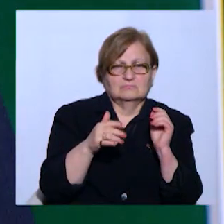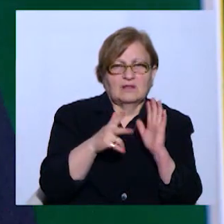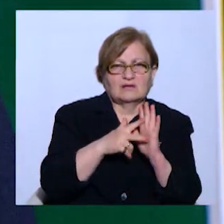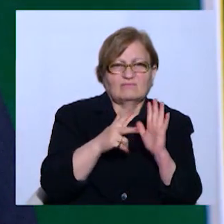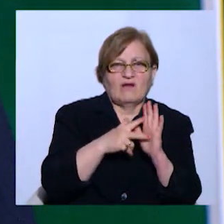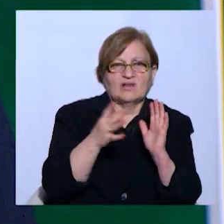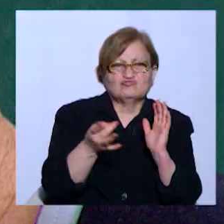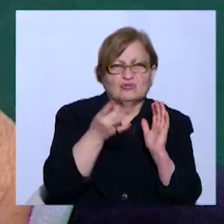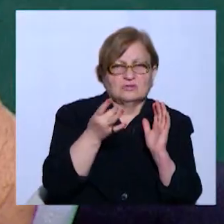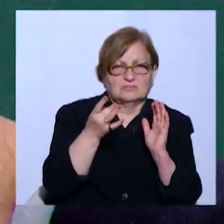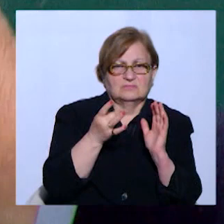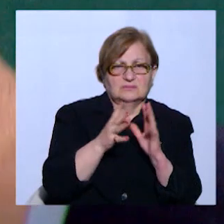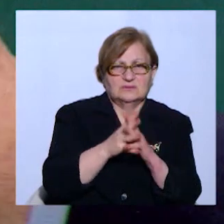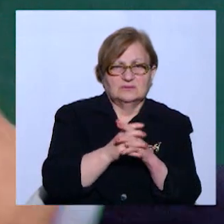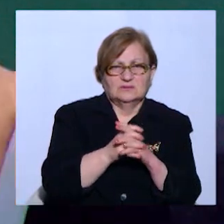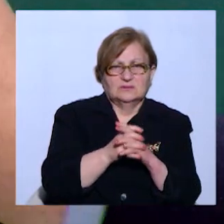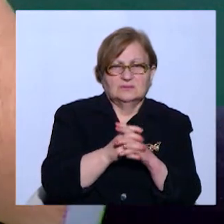8 ჯერ